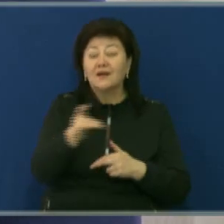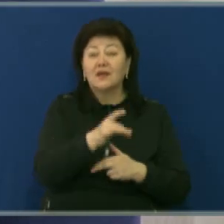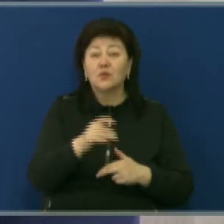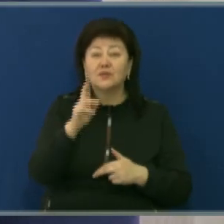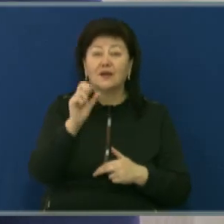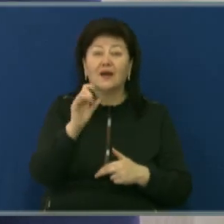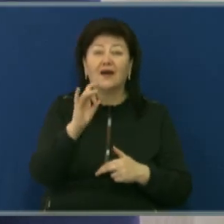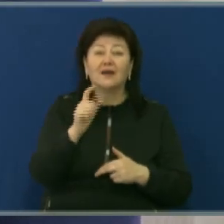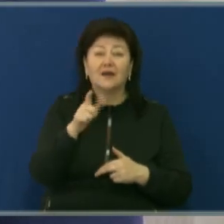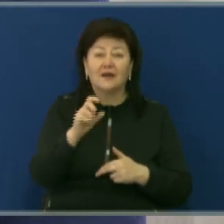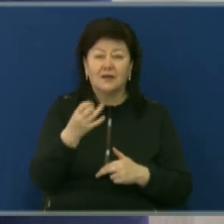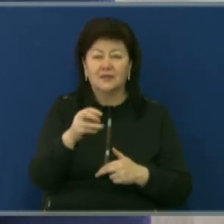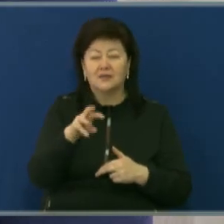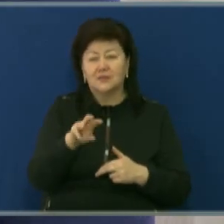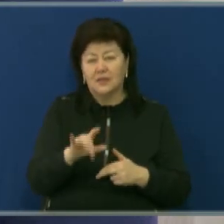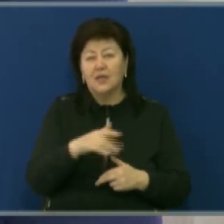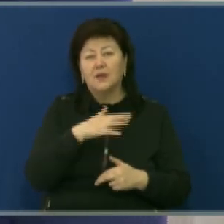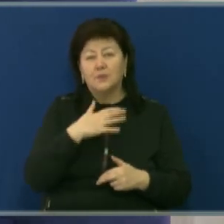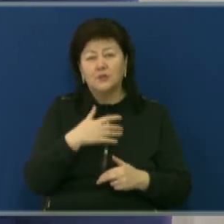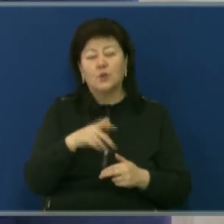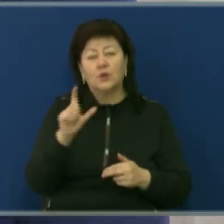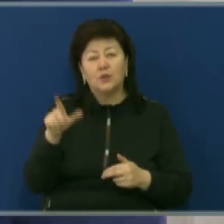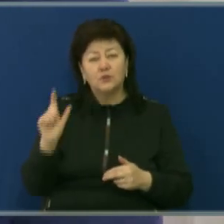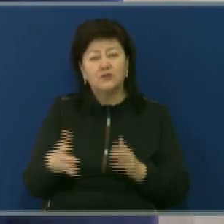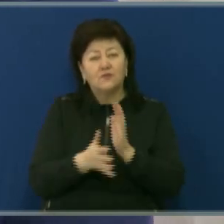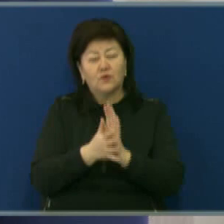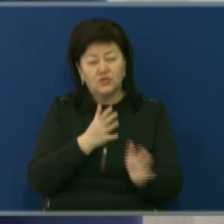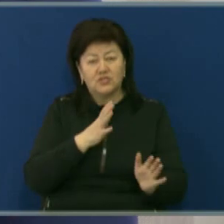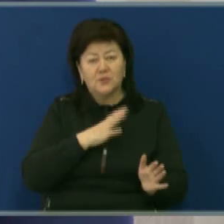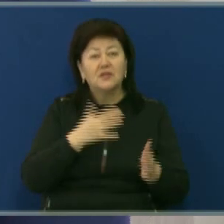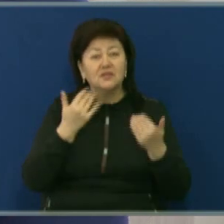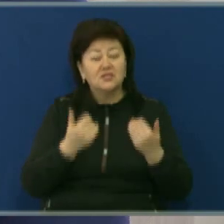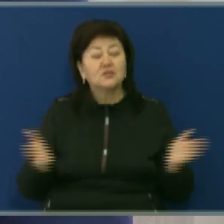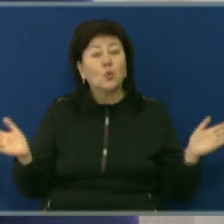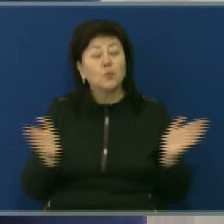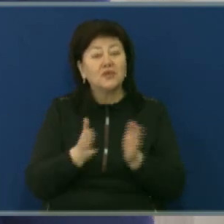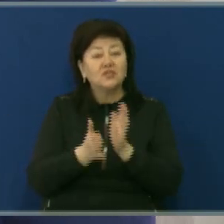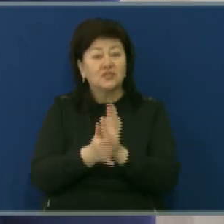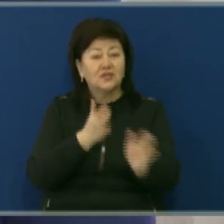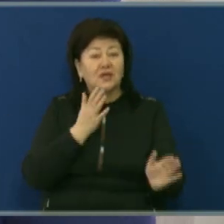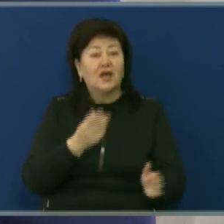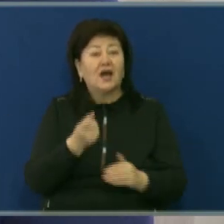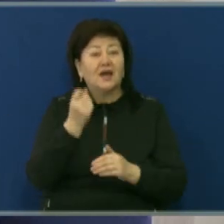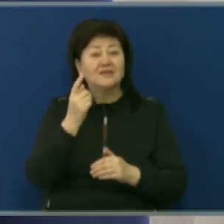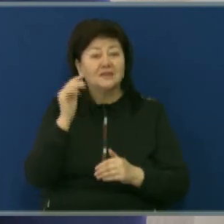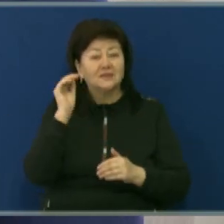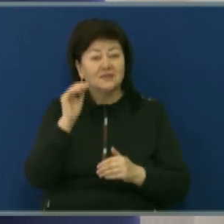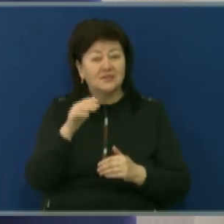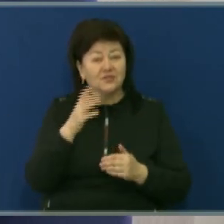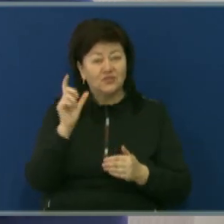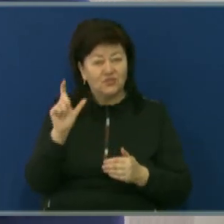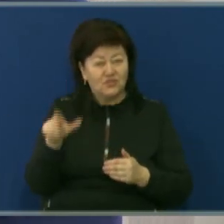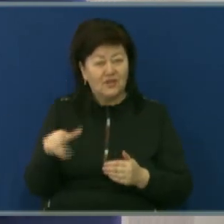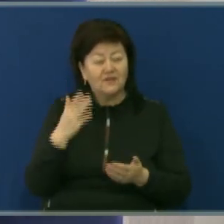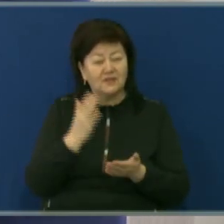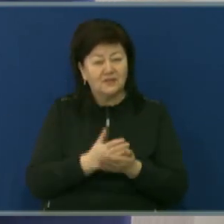ұзақ жылдар бойы кезекте тұрған адамдардың саны әлде қайда азайды. Бүгінгі таңда бізде 11858 адам кезекте тұр, және